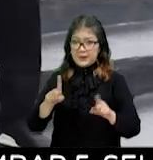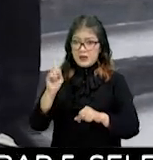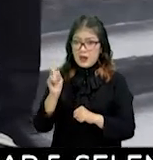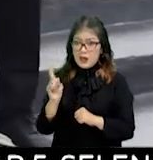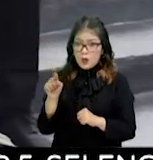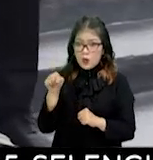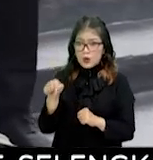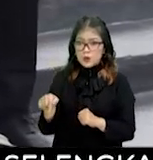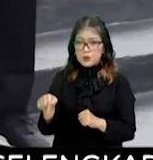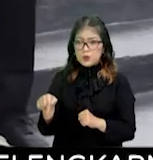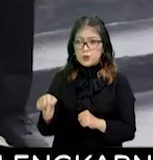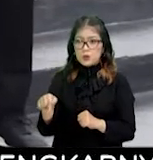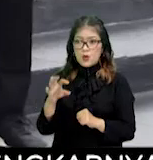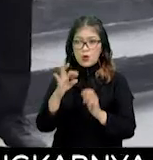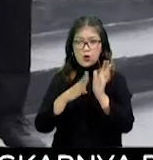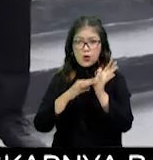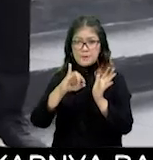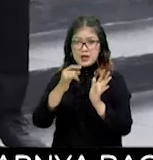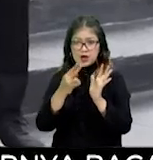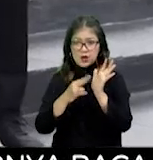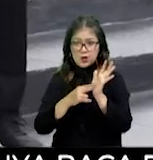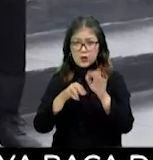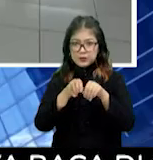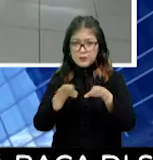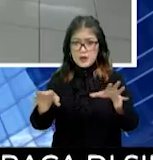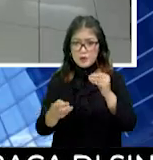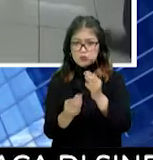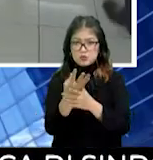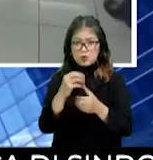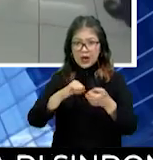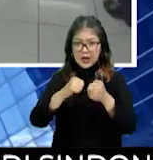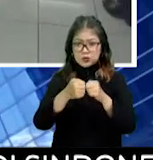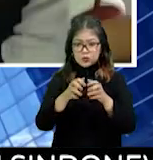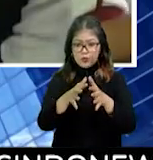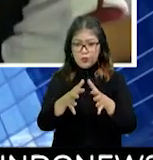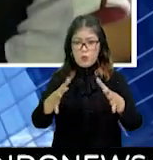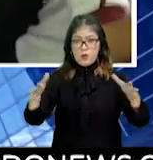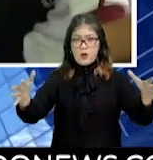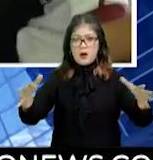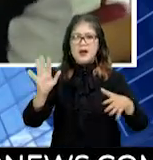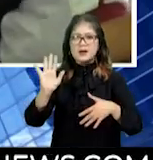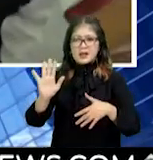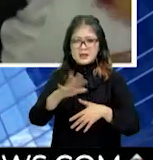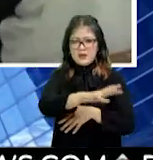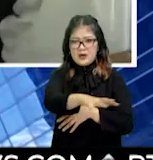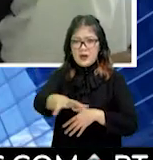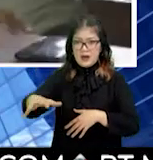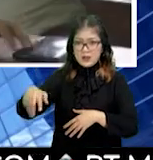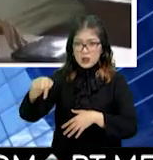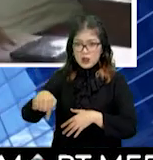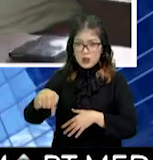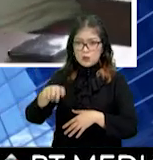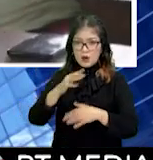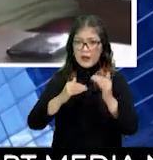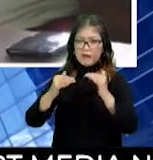pun Omikron itu menimbulkan kasus yang sangat pesat, tentunya semua daerah-daerah itu akan mulai pindah ke PPKM level 3 dan 4.